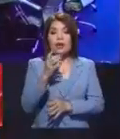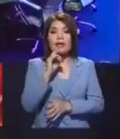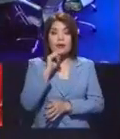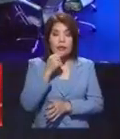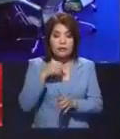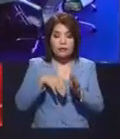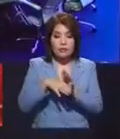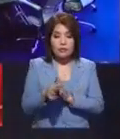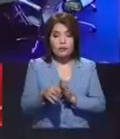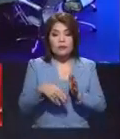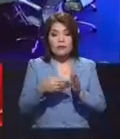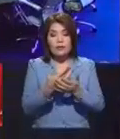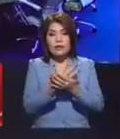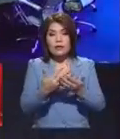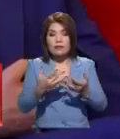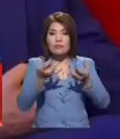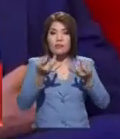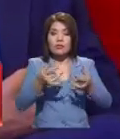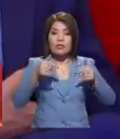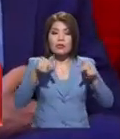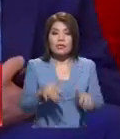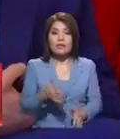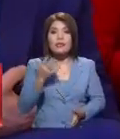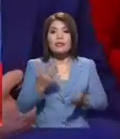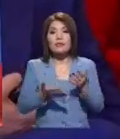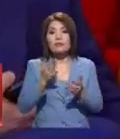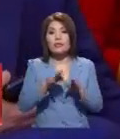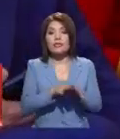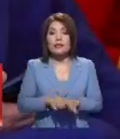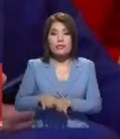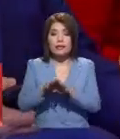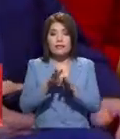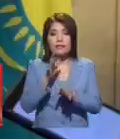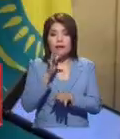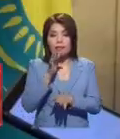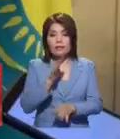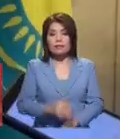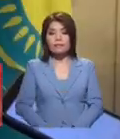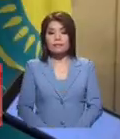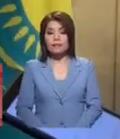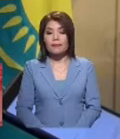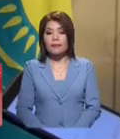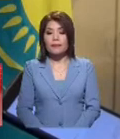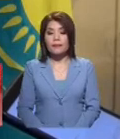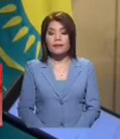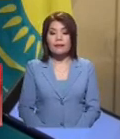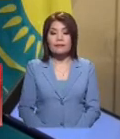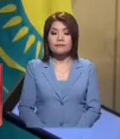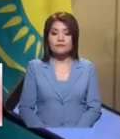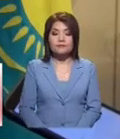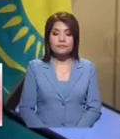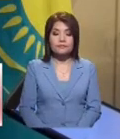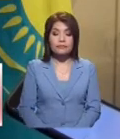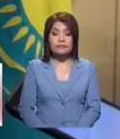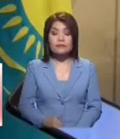транспорта и логистики будет намного проще решать, если будет единый часовой пояс. С точки зрения экономики, это будет интегрировать